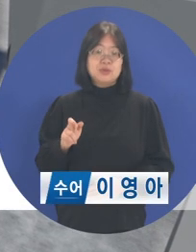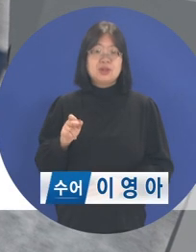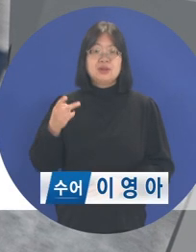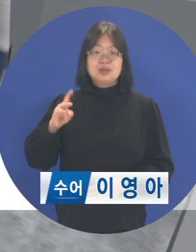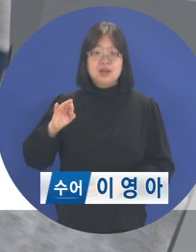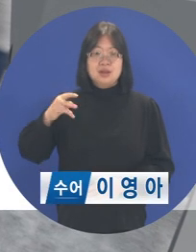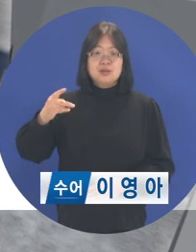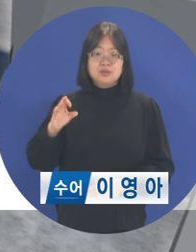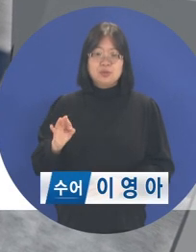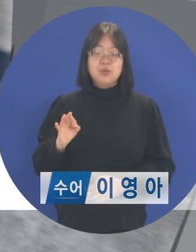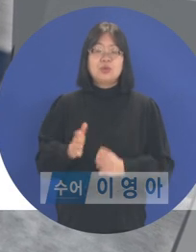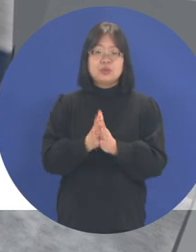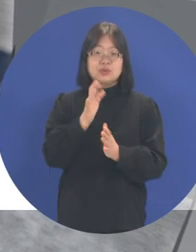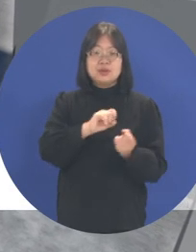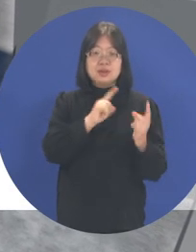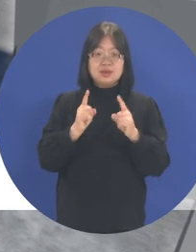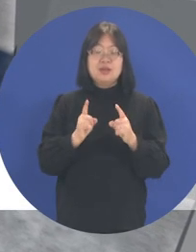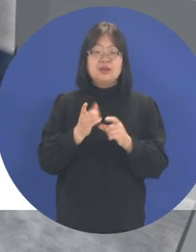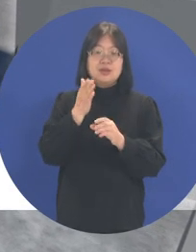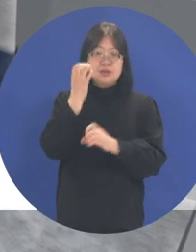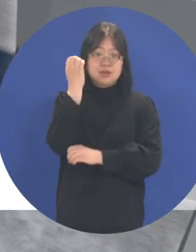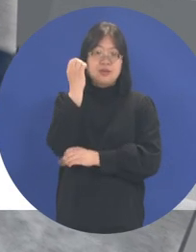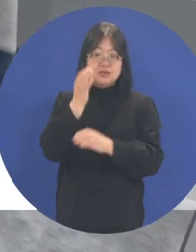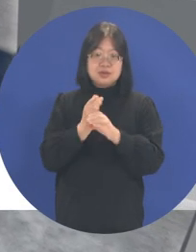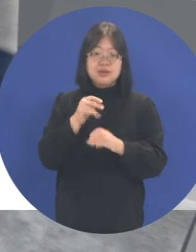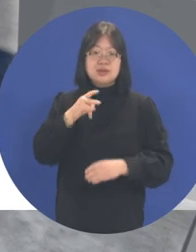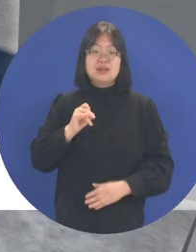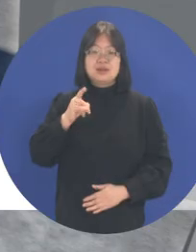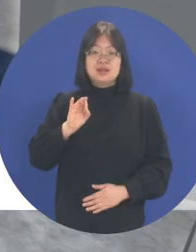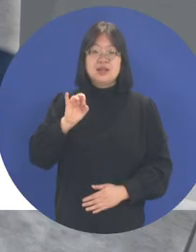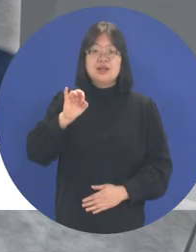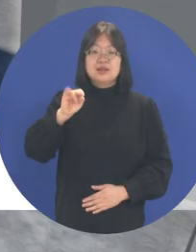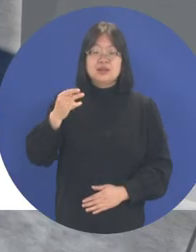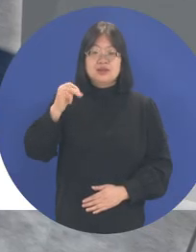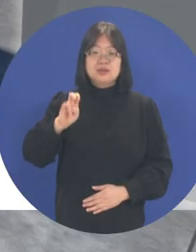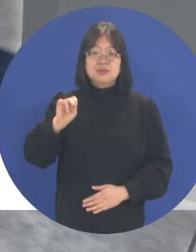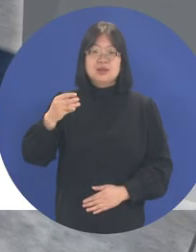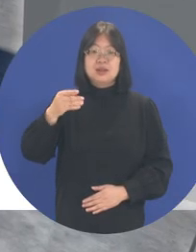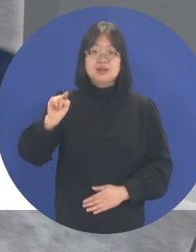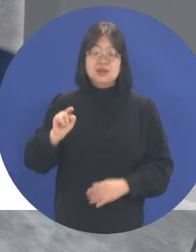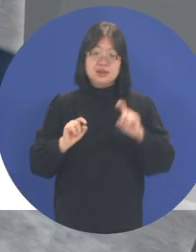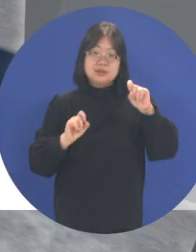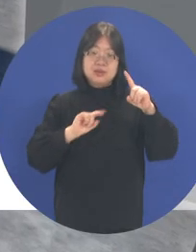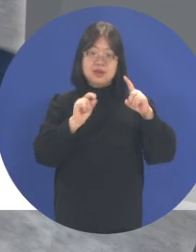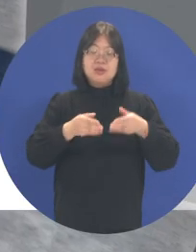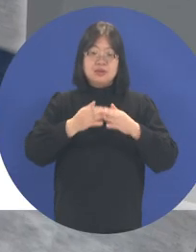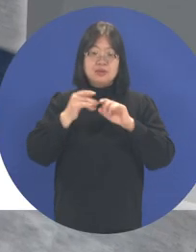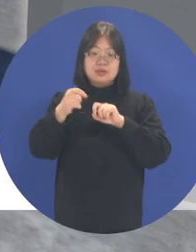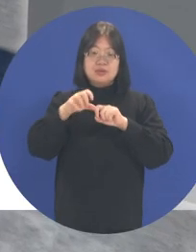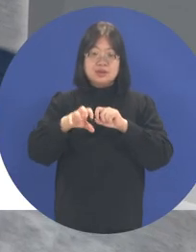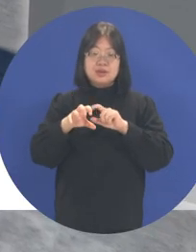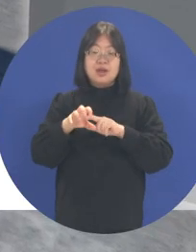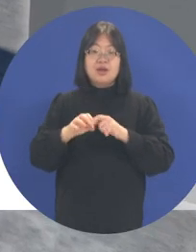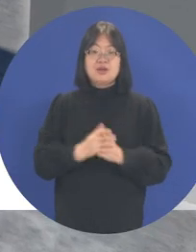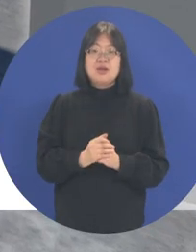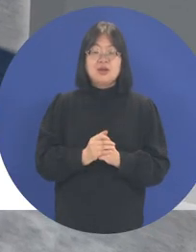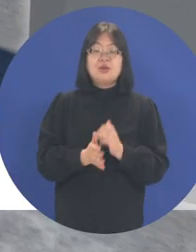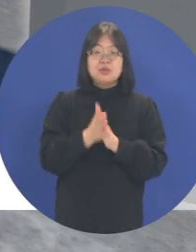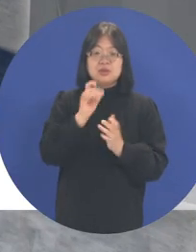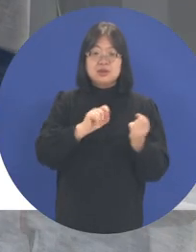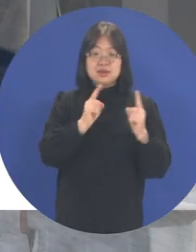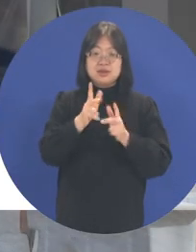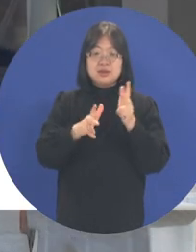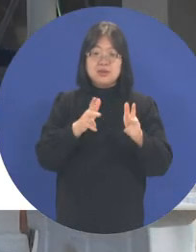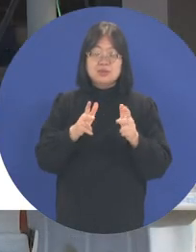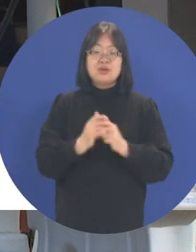군포시 당동 도시 재생 거점 시설인 상생 그림 플라자가 11월 준공을 앞두고 있습니다 군포시 당동 도시 재생